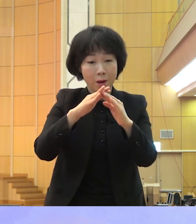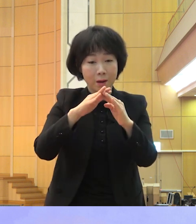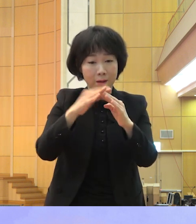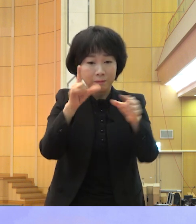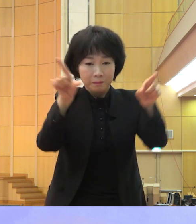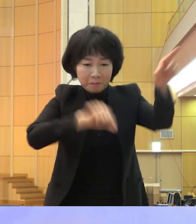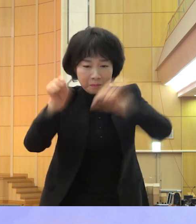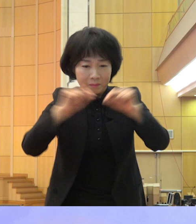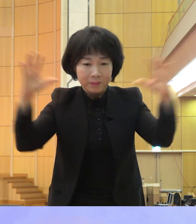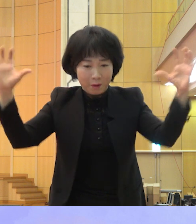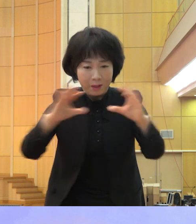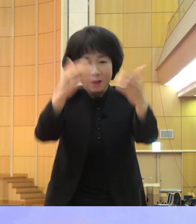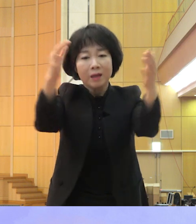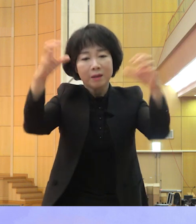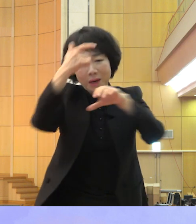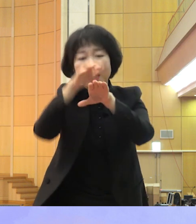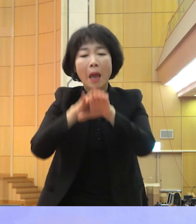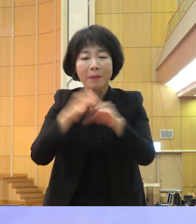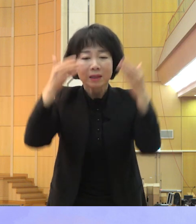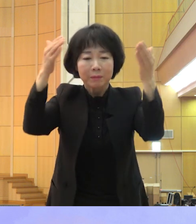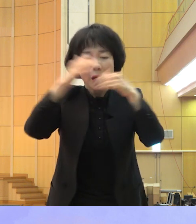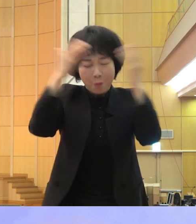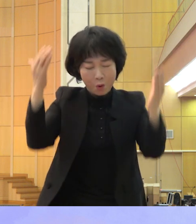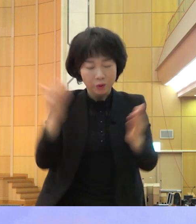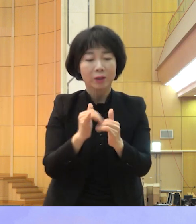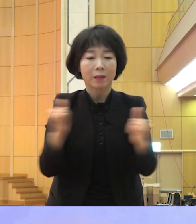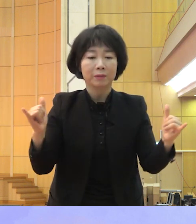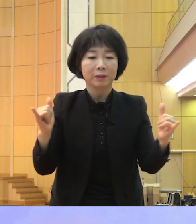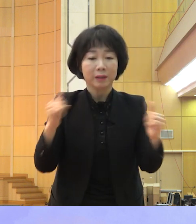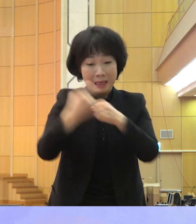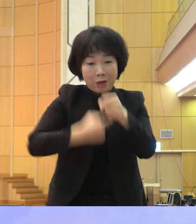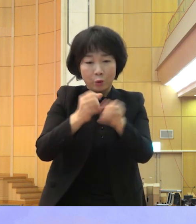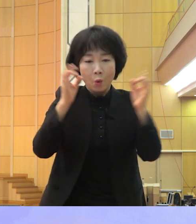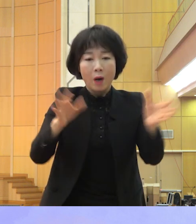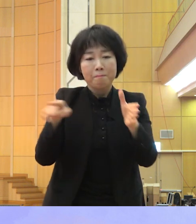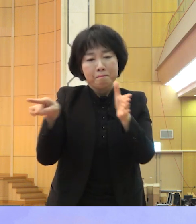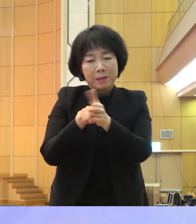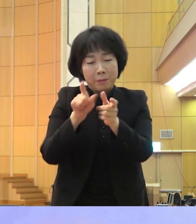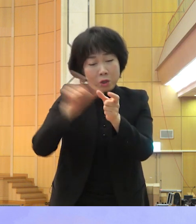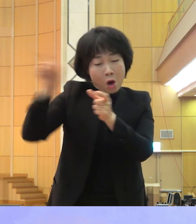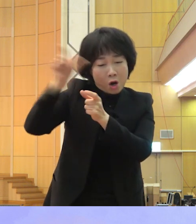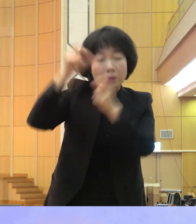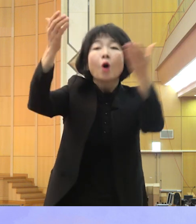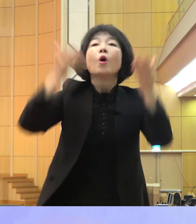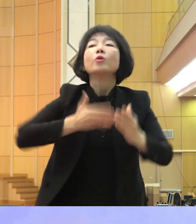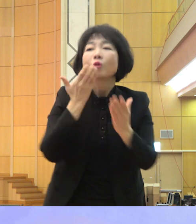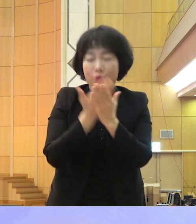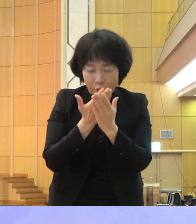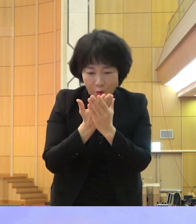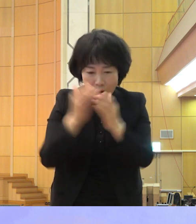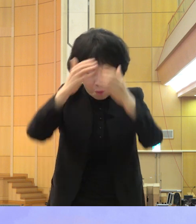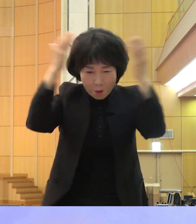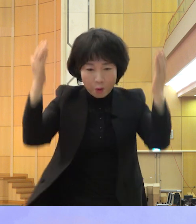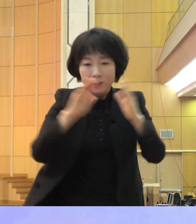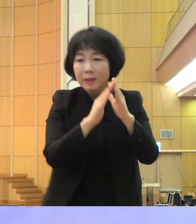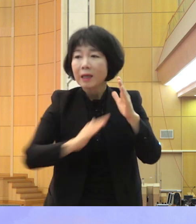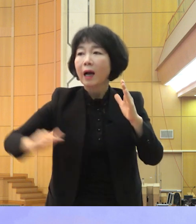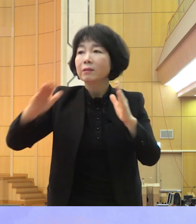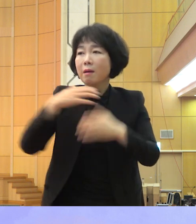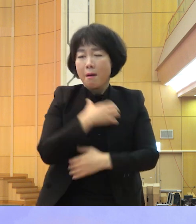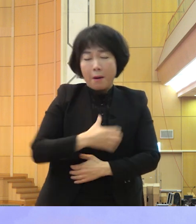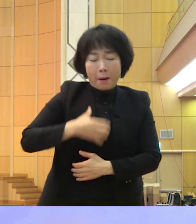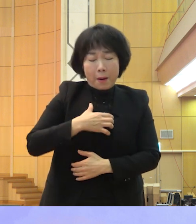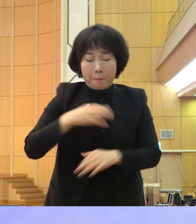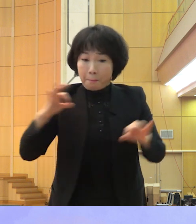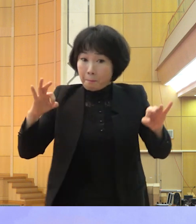나와 머리 숙여 예배합니다. 모든 성도님들 올 한 해 믿음에 믿음을 더하여 주시고 모든 가정에는